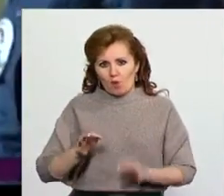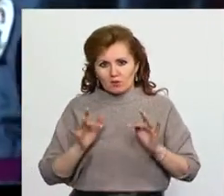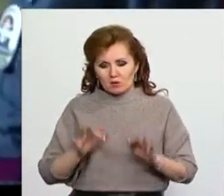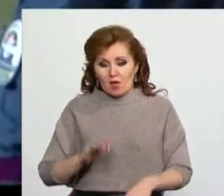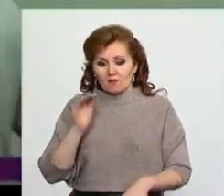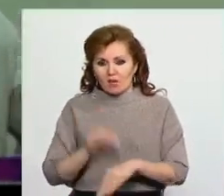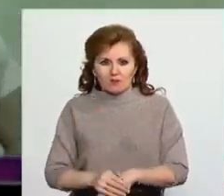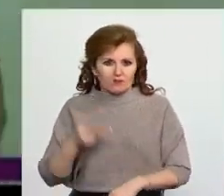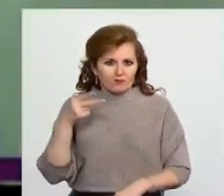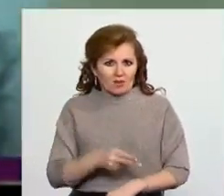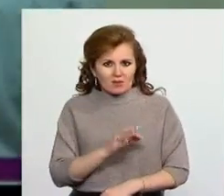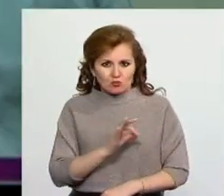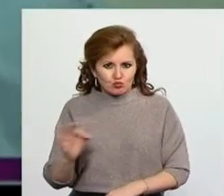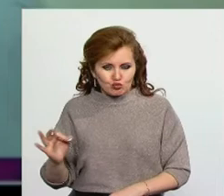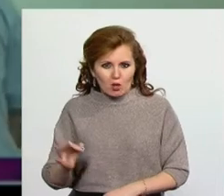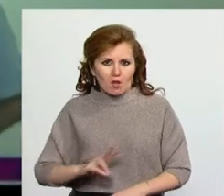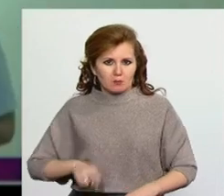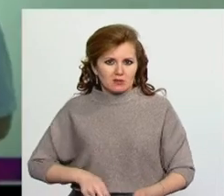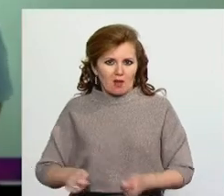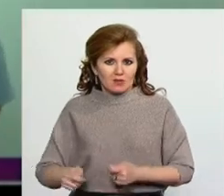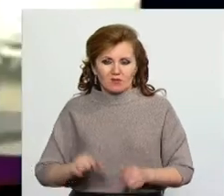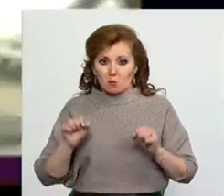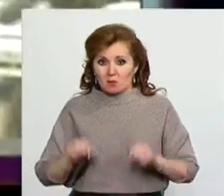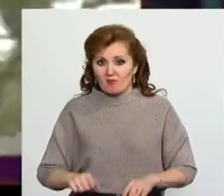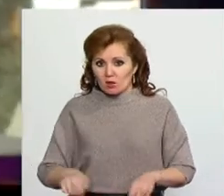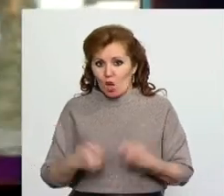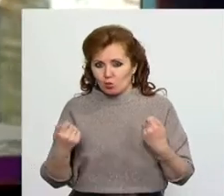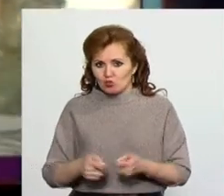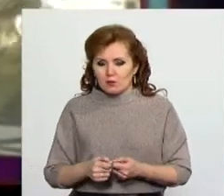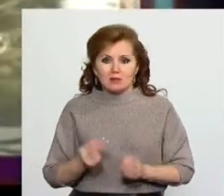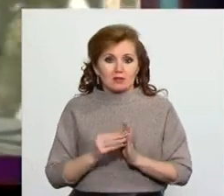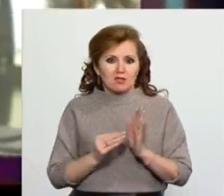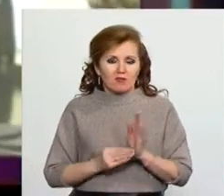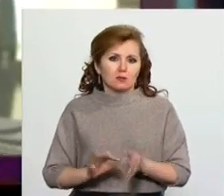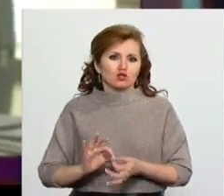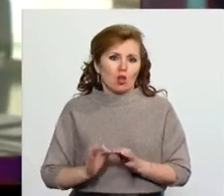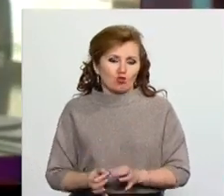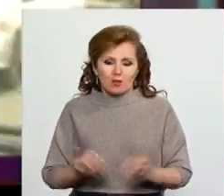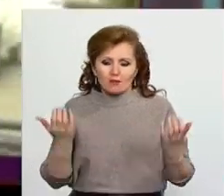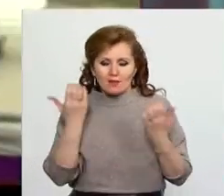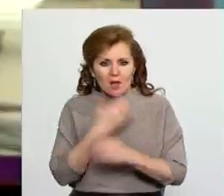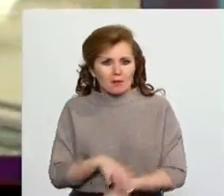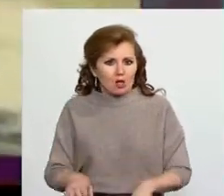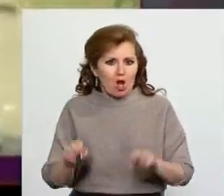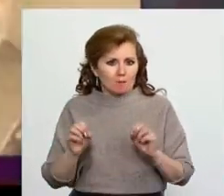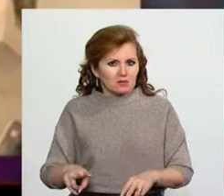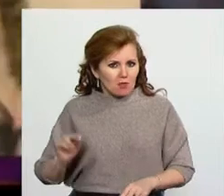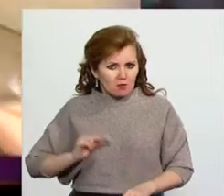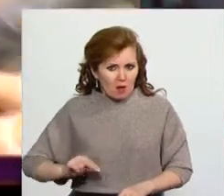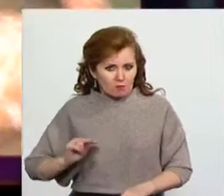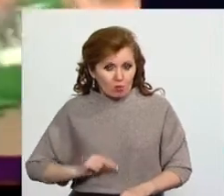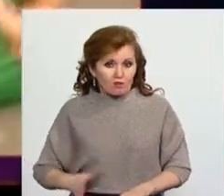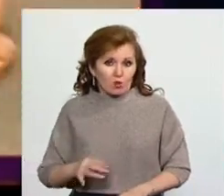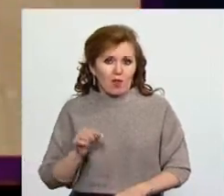2000 административных правонарушений. За сухими цифрами сложная, по долгу службы незаметная и опасная работа. Все для